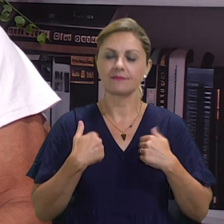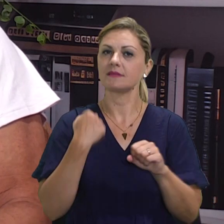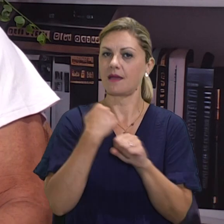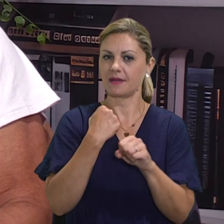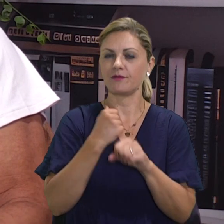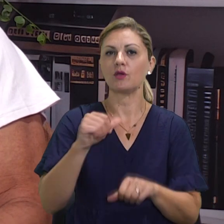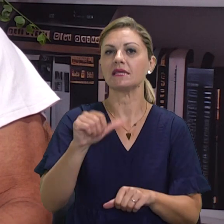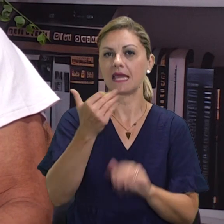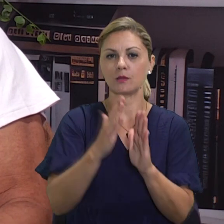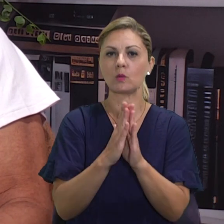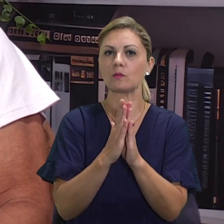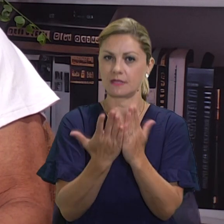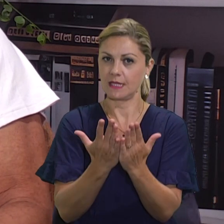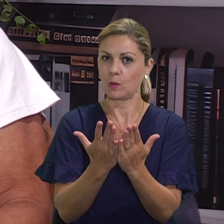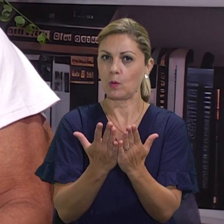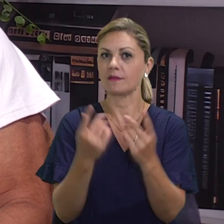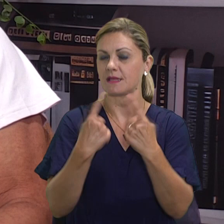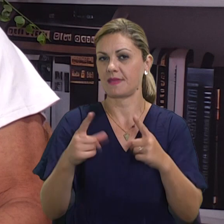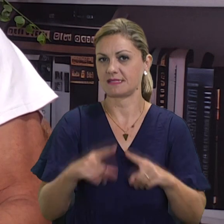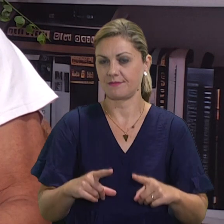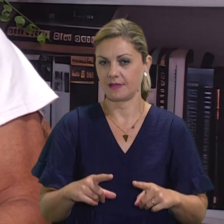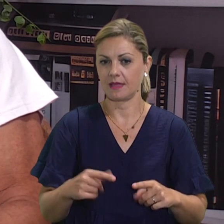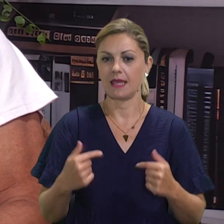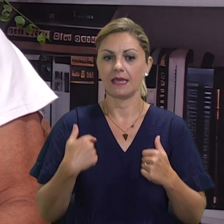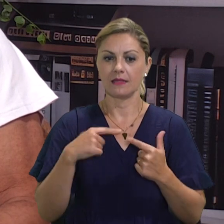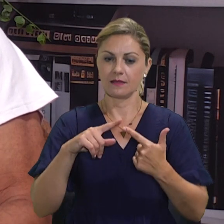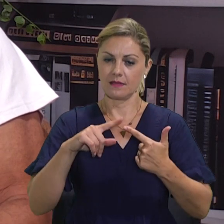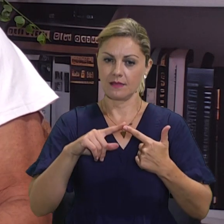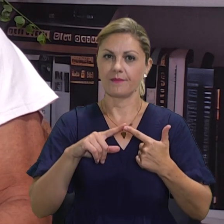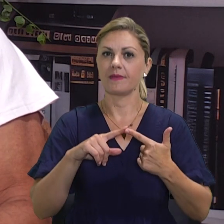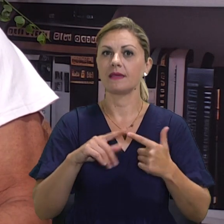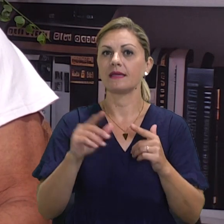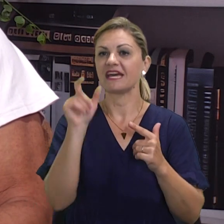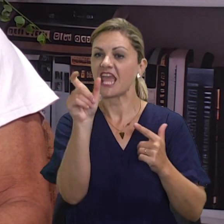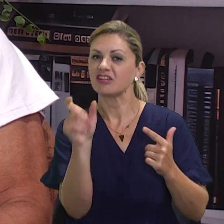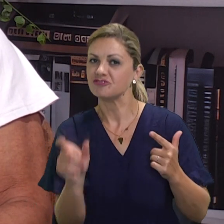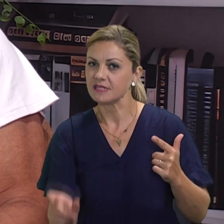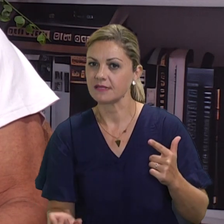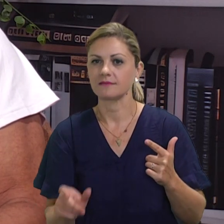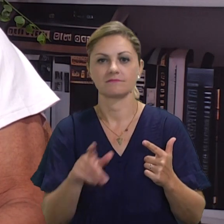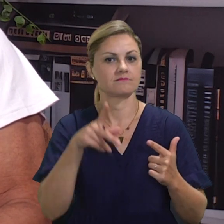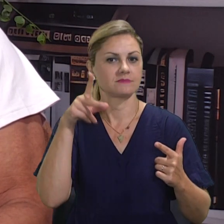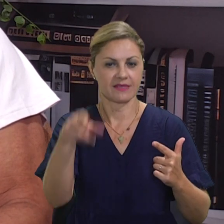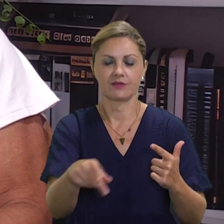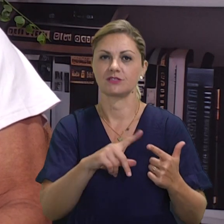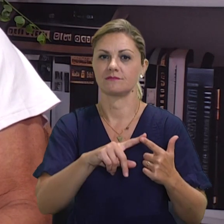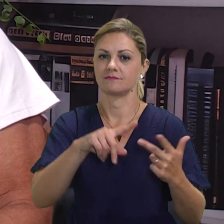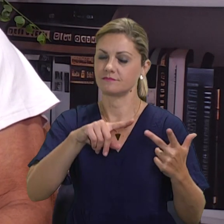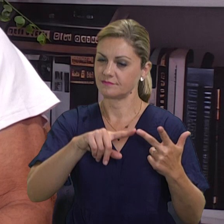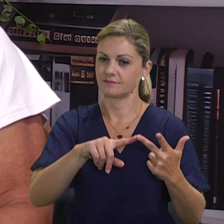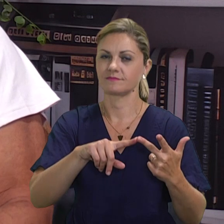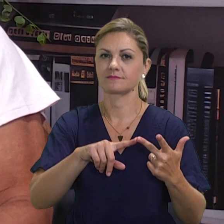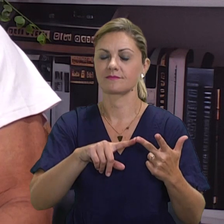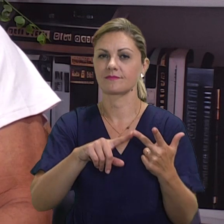ja sam sebi zacrtao da moram napraviti jednu zbirku pjesama, to sam napravio. Zacrtao sam da moram napraviti jedan riječnik kakav takav, to sam